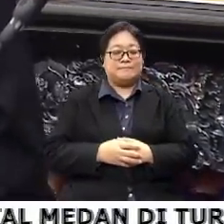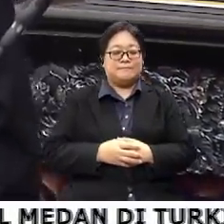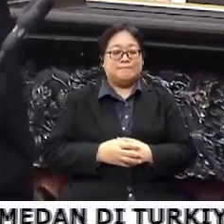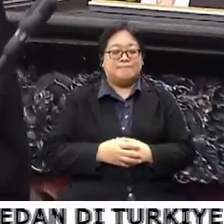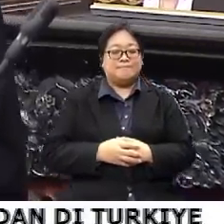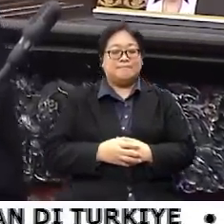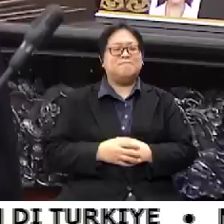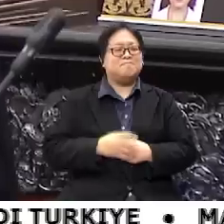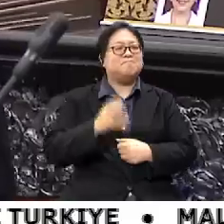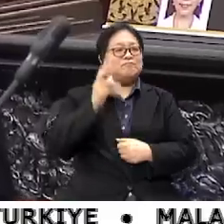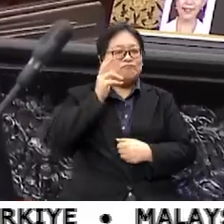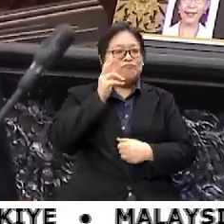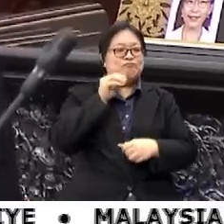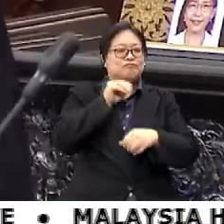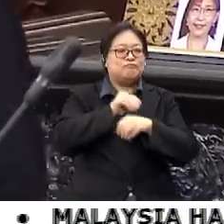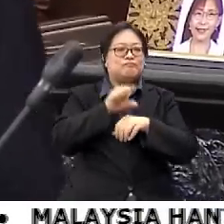mendengar dan nasihat